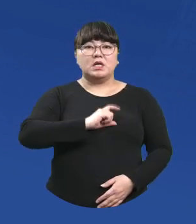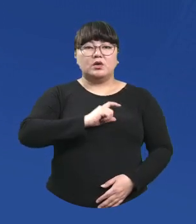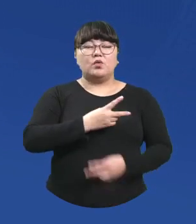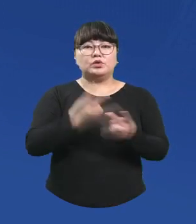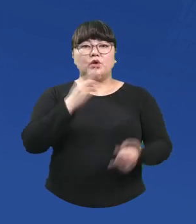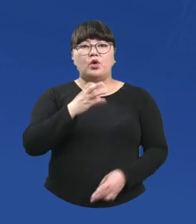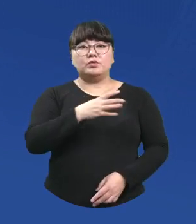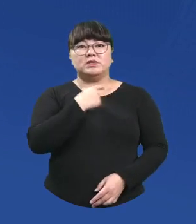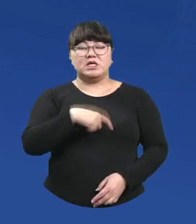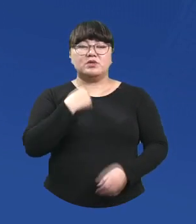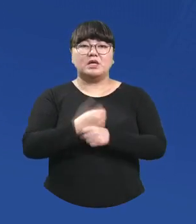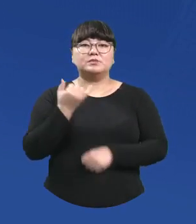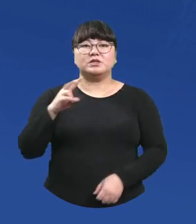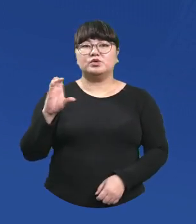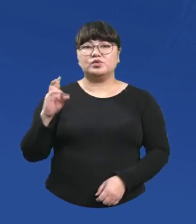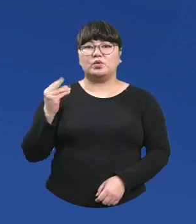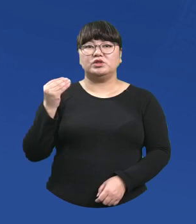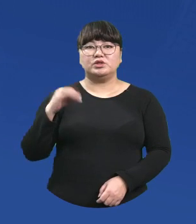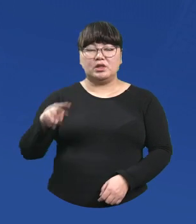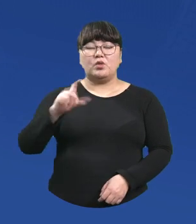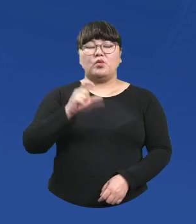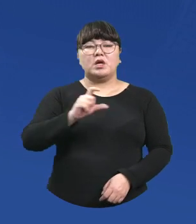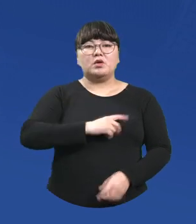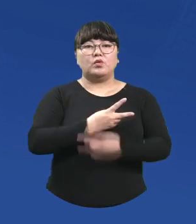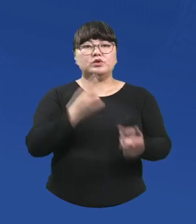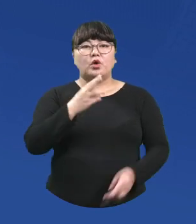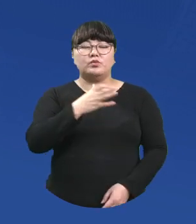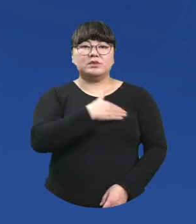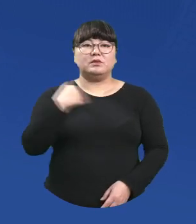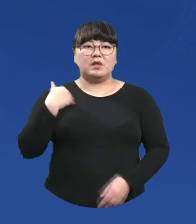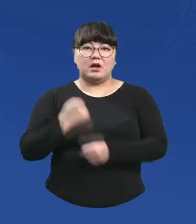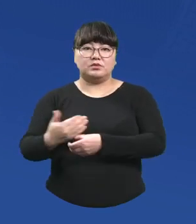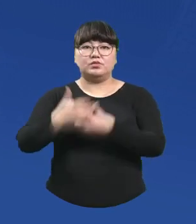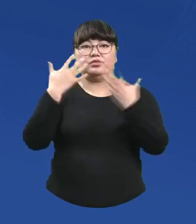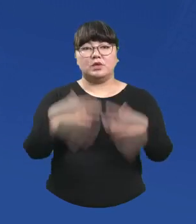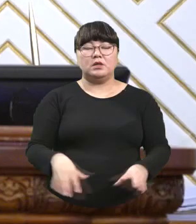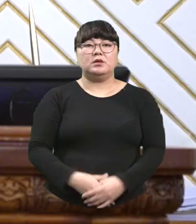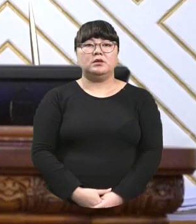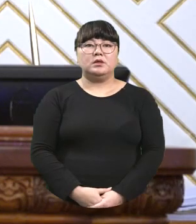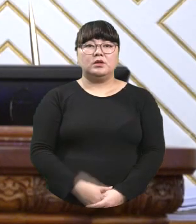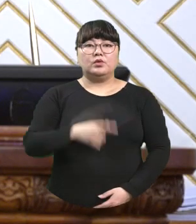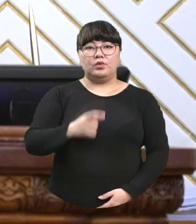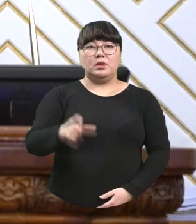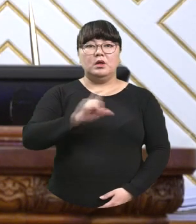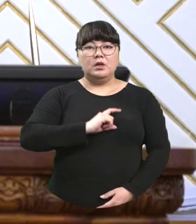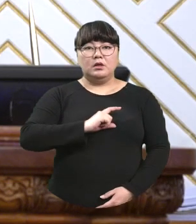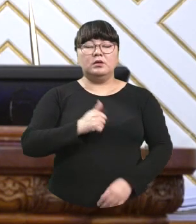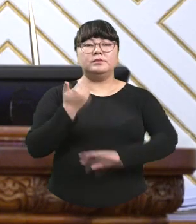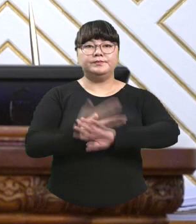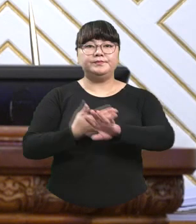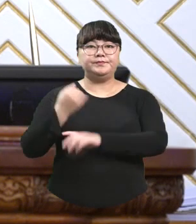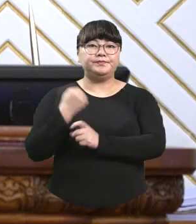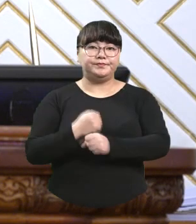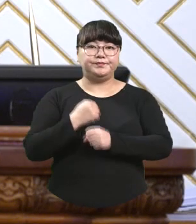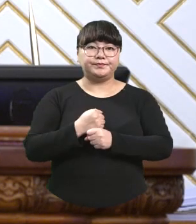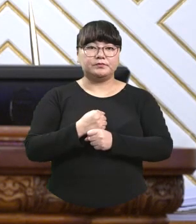эрхийн үндэсний комиссийн гишүүнээр ажиллаж байсан сүмжтийг хүний эрхийн үндэсний комиссийн даргаар томиллоо. Хүний эрхээ хамгаалах